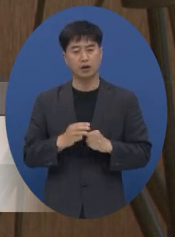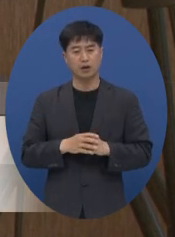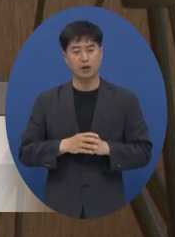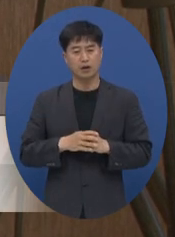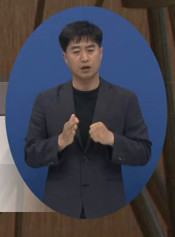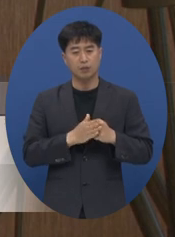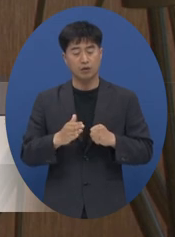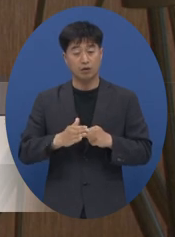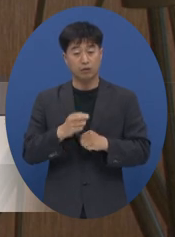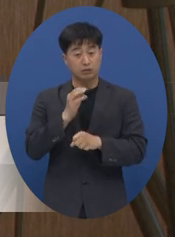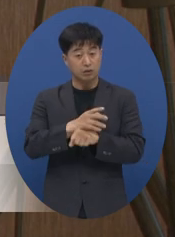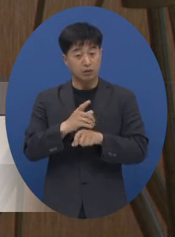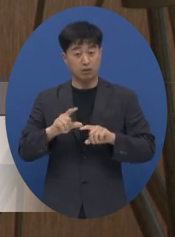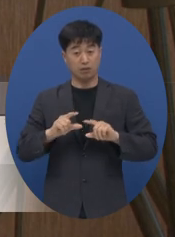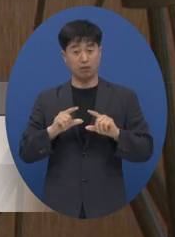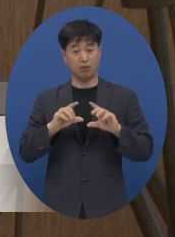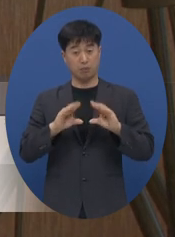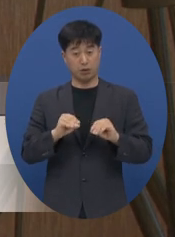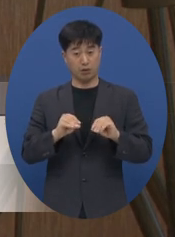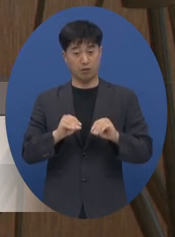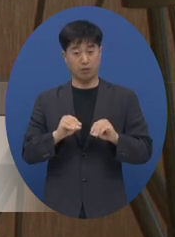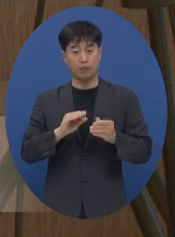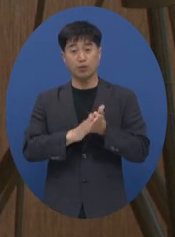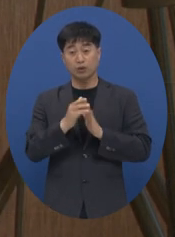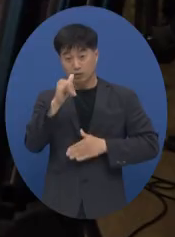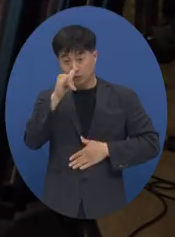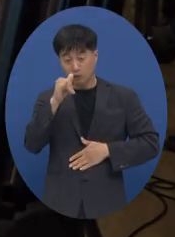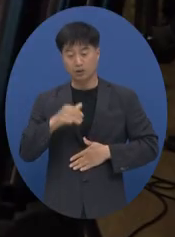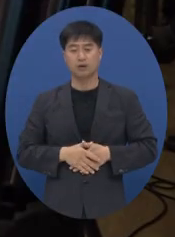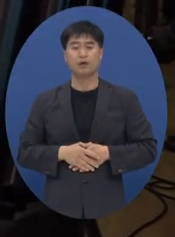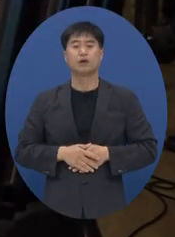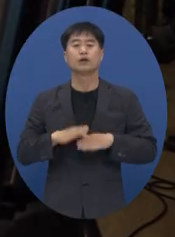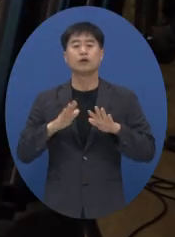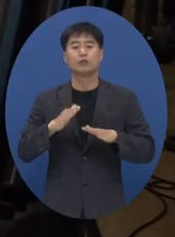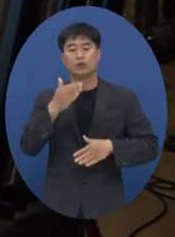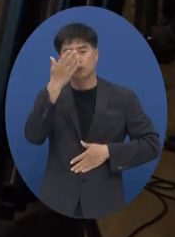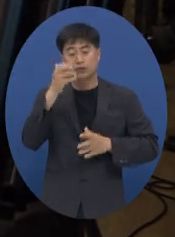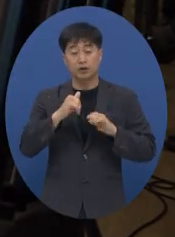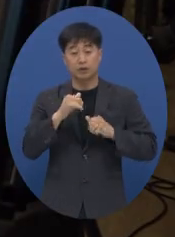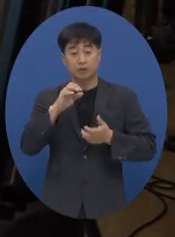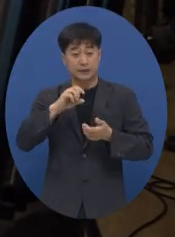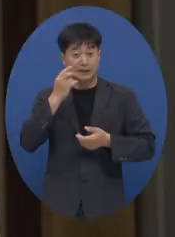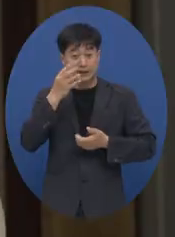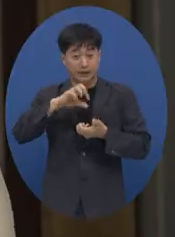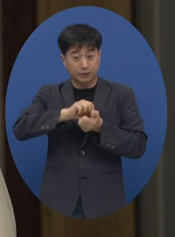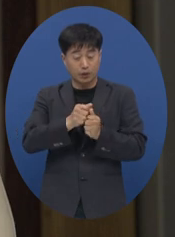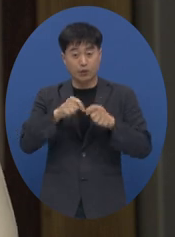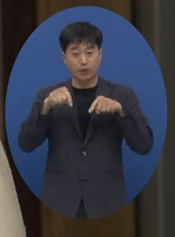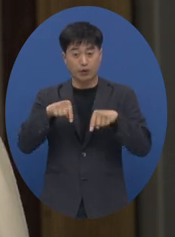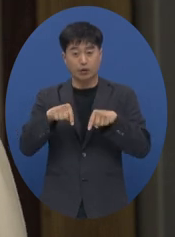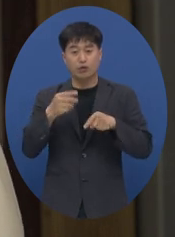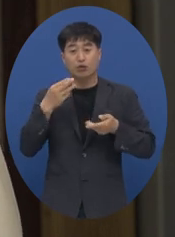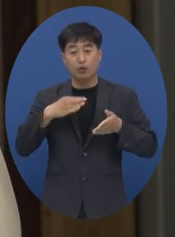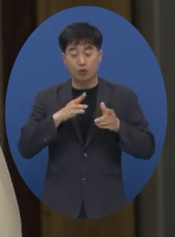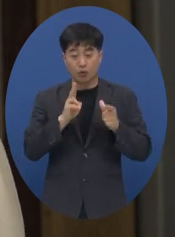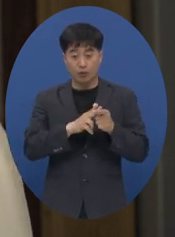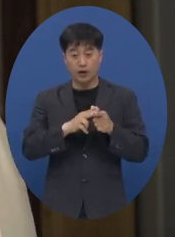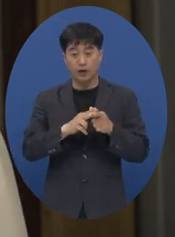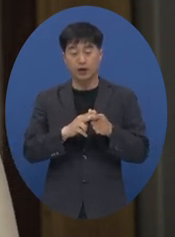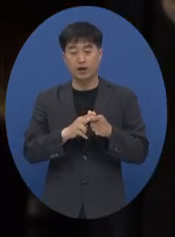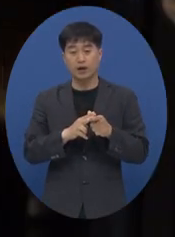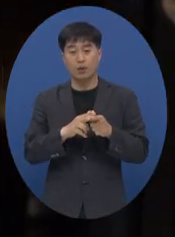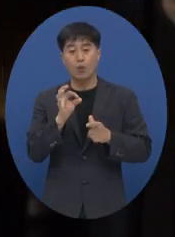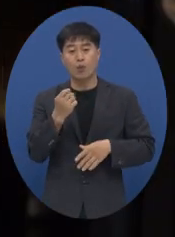이거 불매만 한다고 해서 달라질 수 있는 부분인가 하는데. 이번 청년 막걸리 회담은 경기도와 오마이뉴스 공식